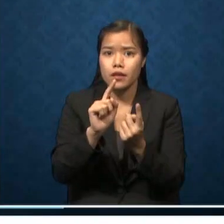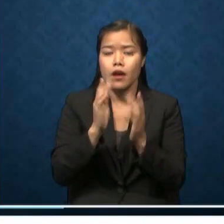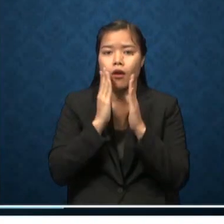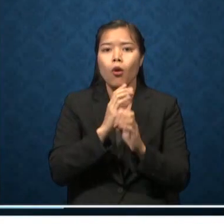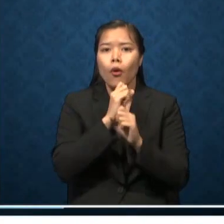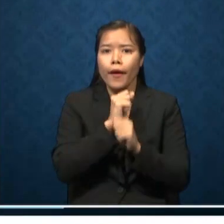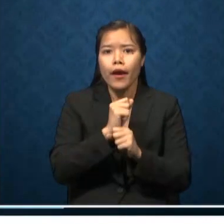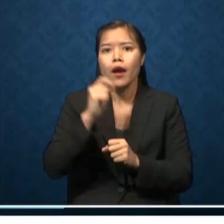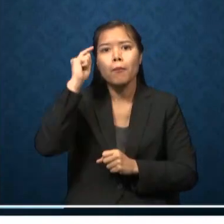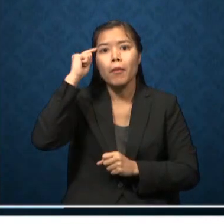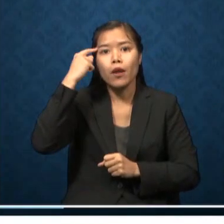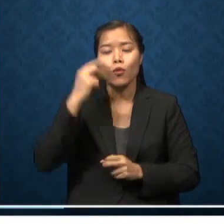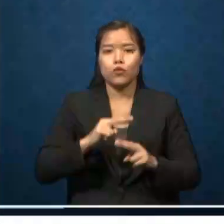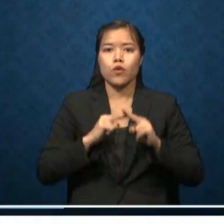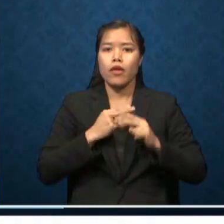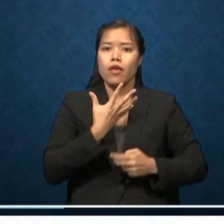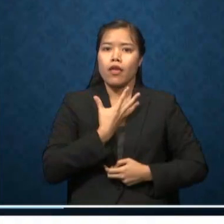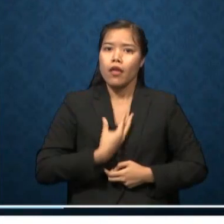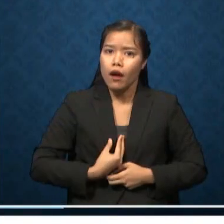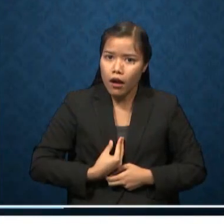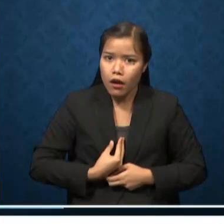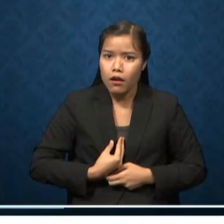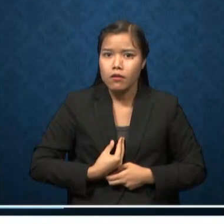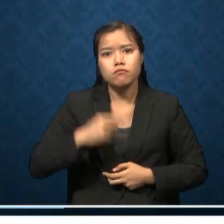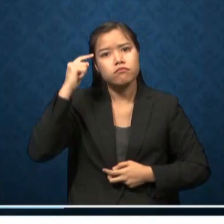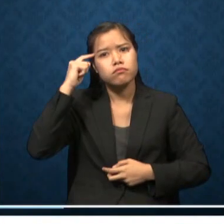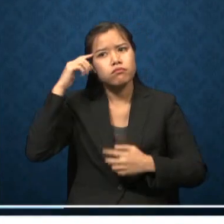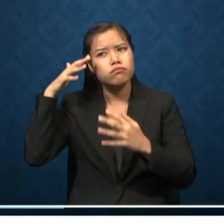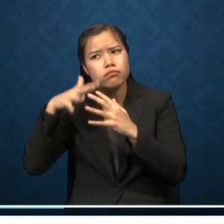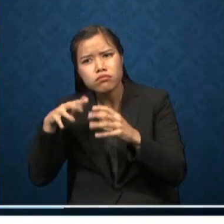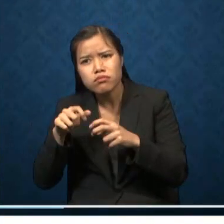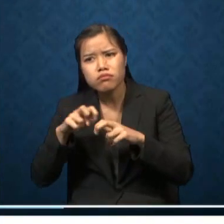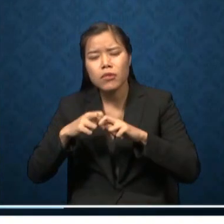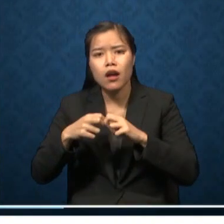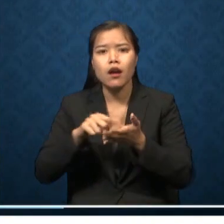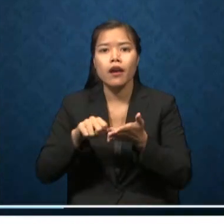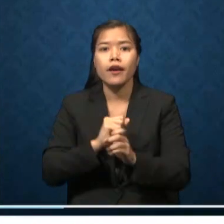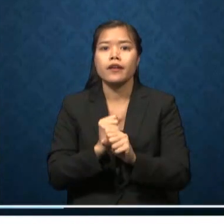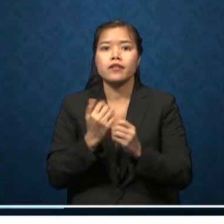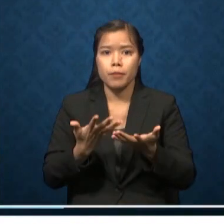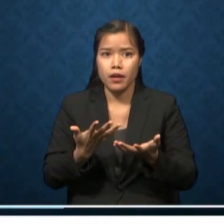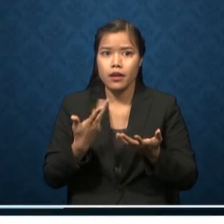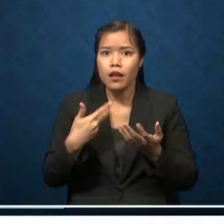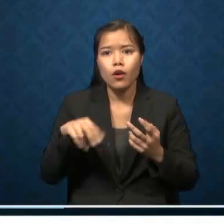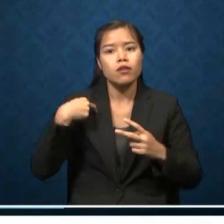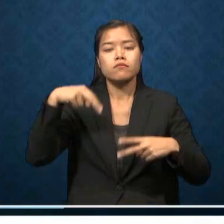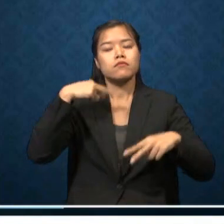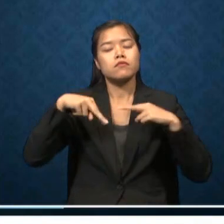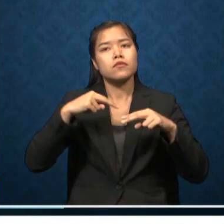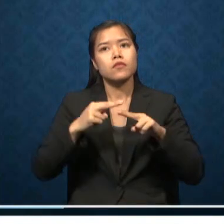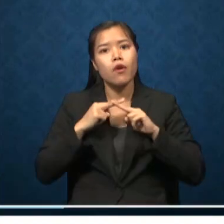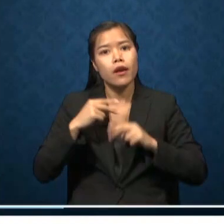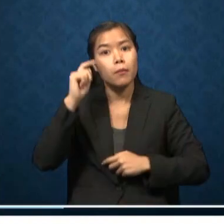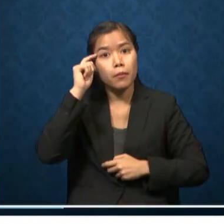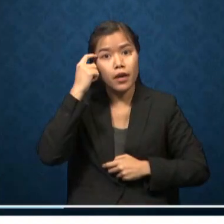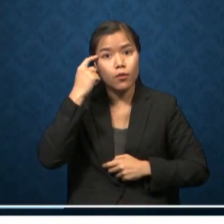สติหรือว่าซึมเศร้าหรือว่ารู้เท่าทันอารมณ์ตัวเองว่าจะต้องจัดการอย่างไรเราพบว่า 1ใน 5เนี่ยไม่เคยสำรวจอารมณ์ตัวเองเลยนะคะแล้วก็ 1ใน